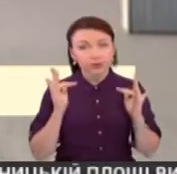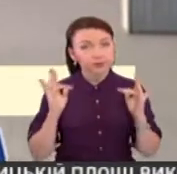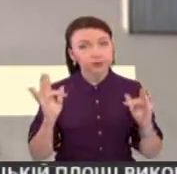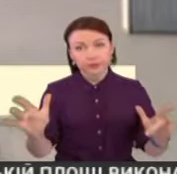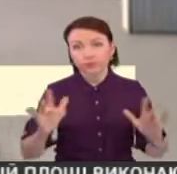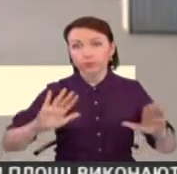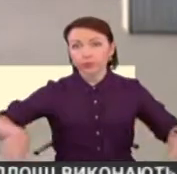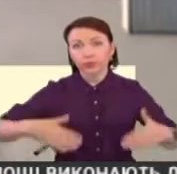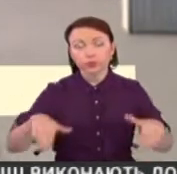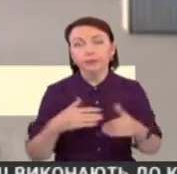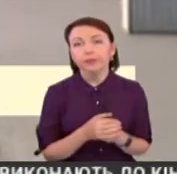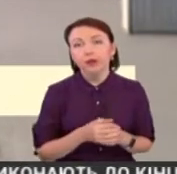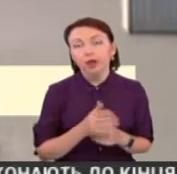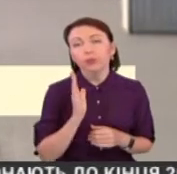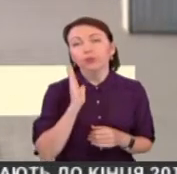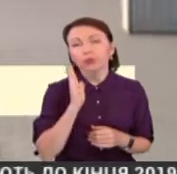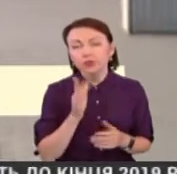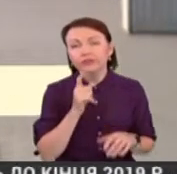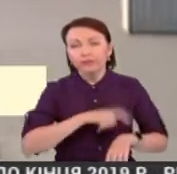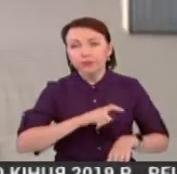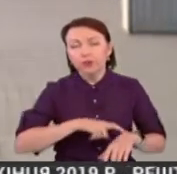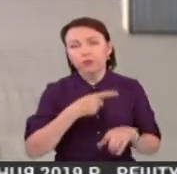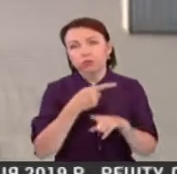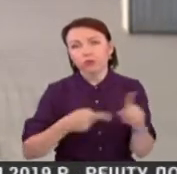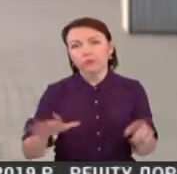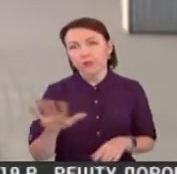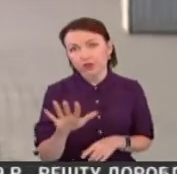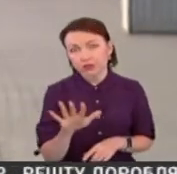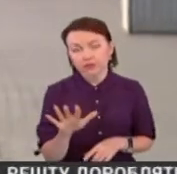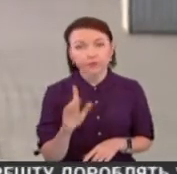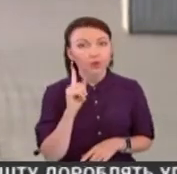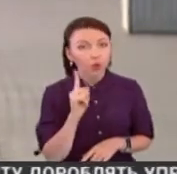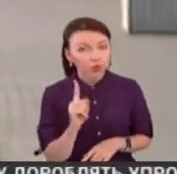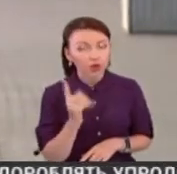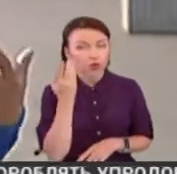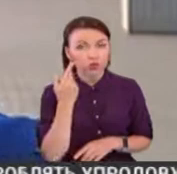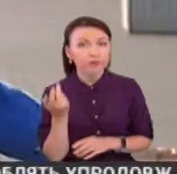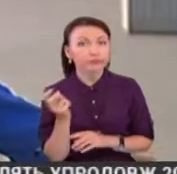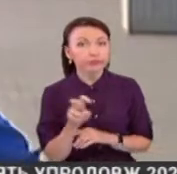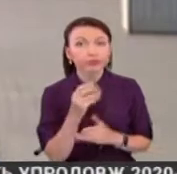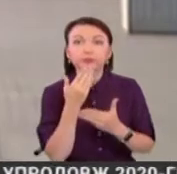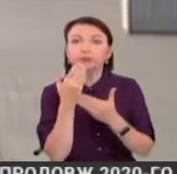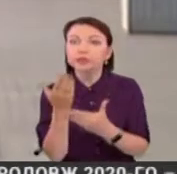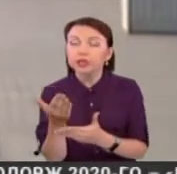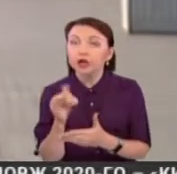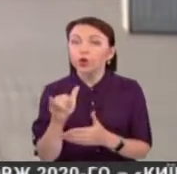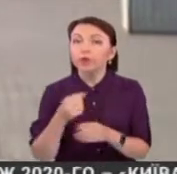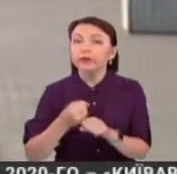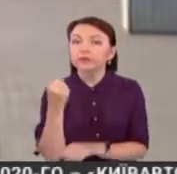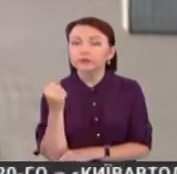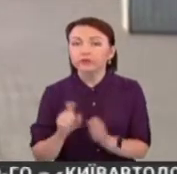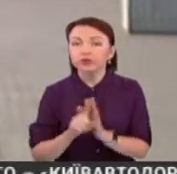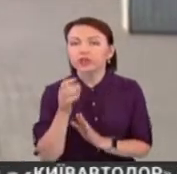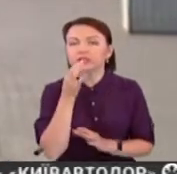немає. Найближчий потяг буде в половину п'ятої. Однак, коли ми підійшли і запитали у працівників, вони спершу